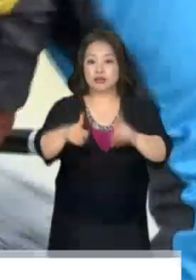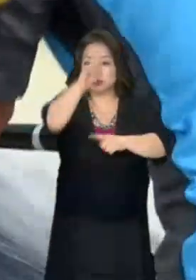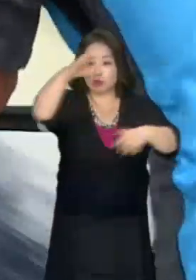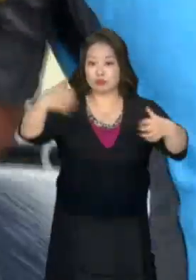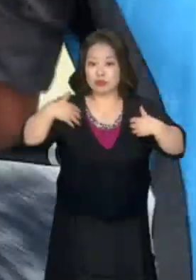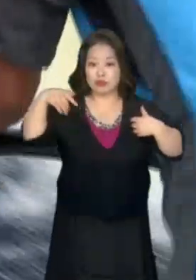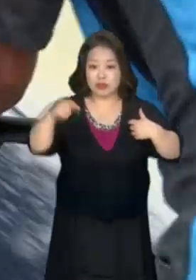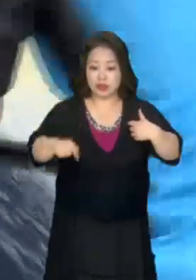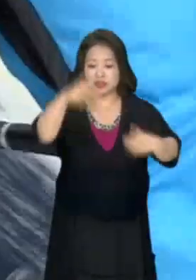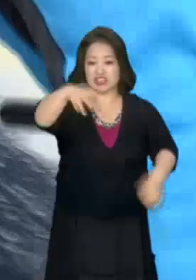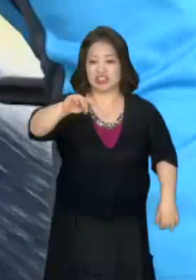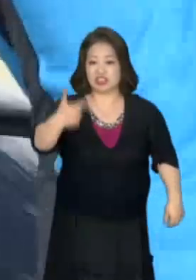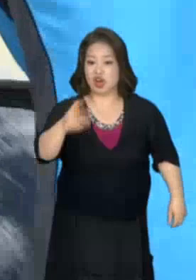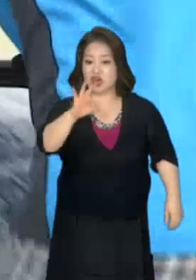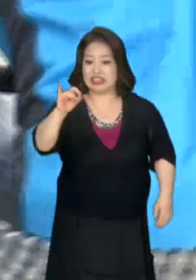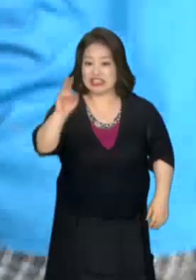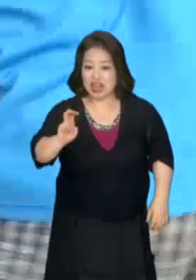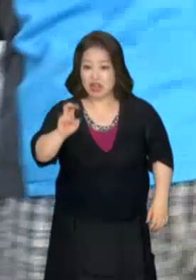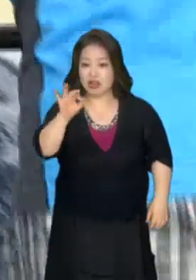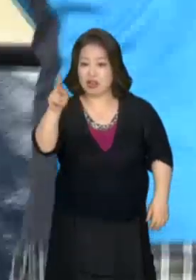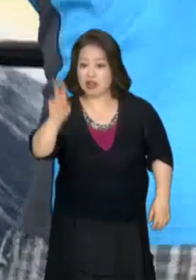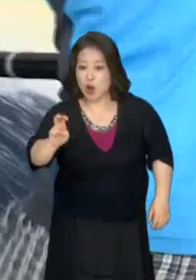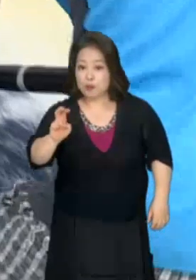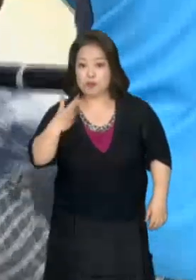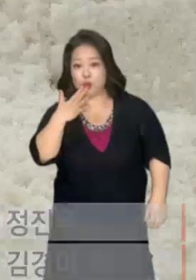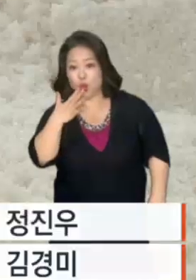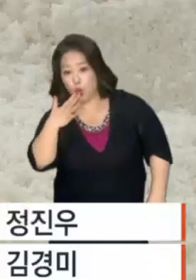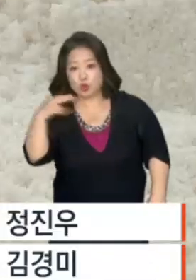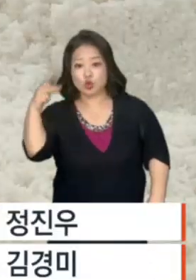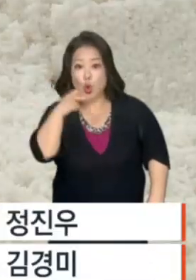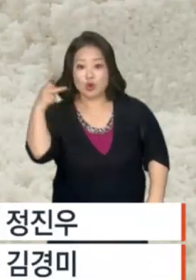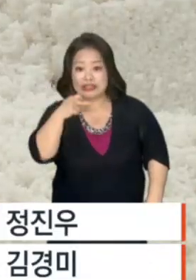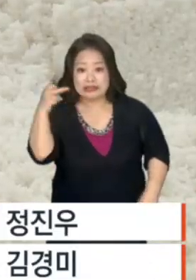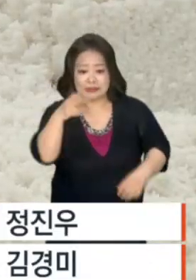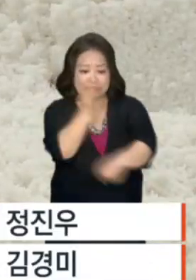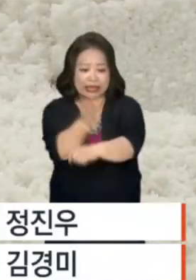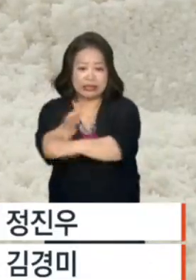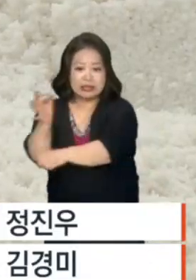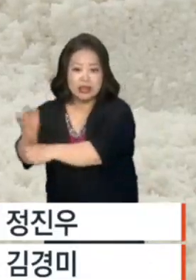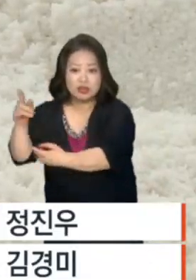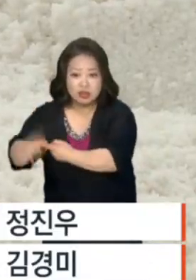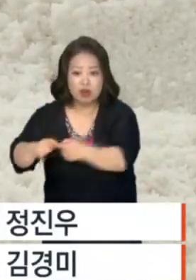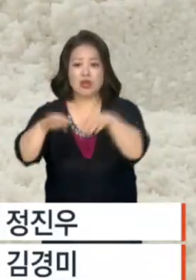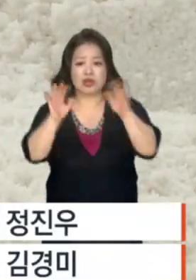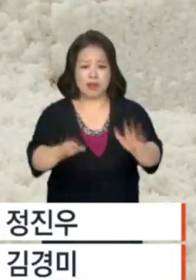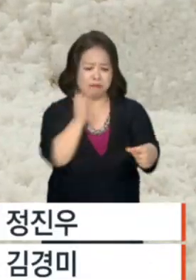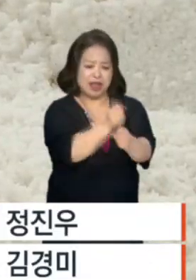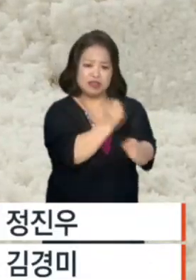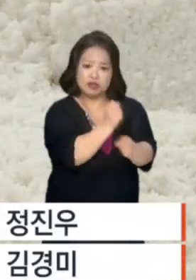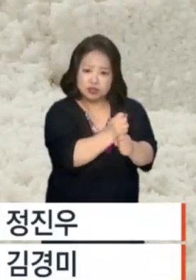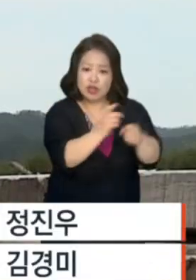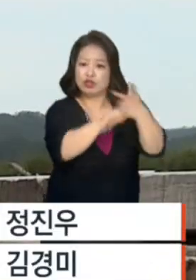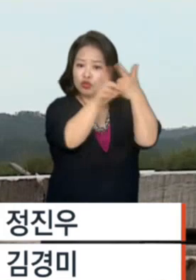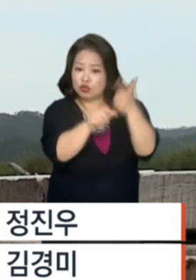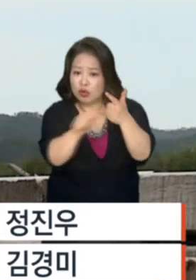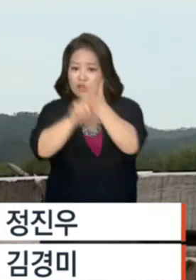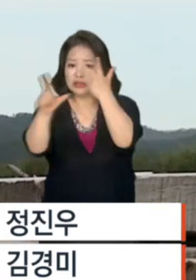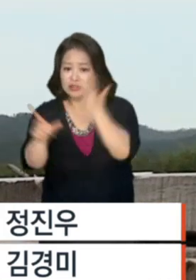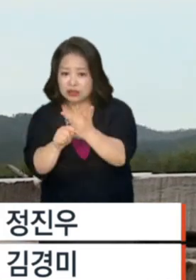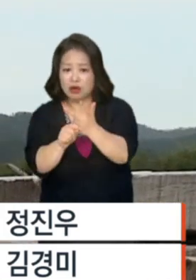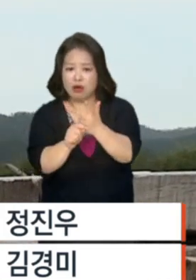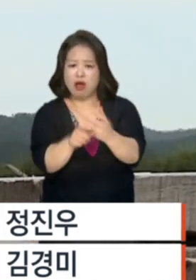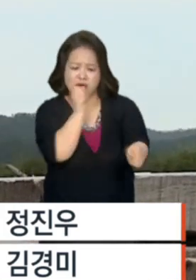정부는 최근 천일염 품귀와 사재기 현상이 계속되는 데 대해 기상여건으로 줄었던 생산량이 6월과 7월